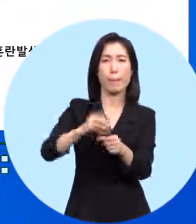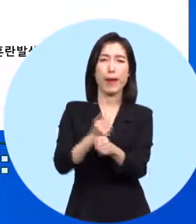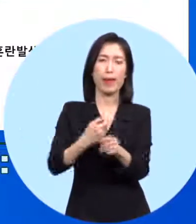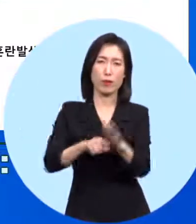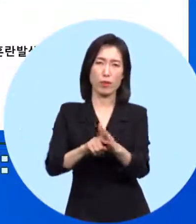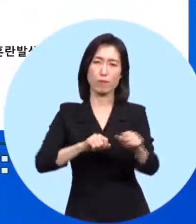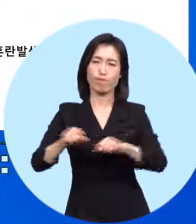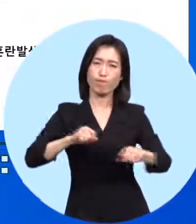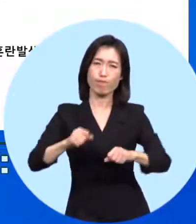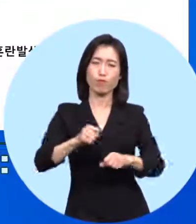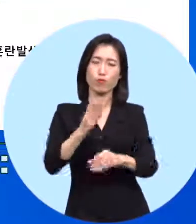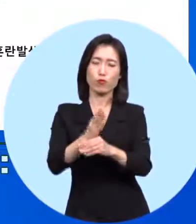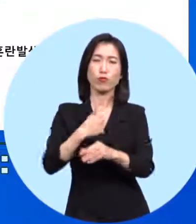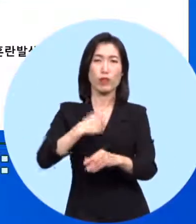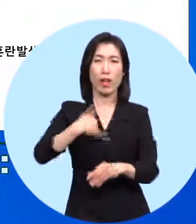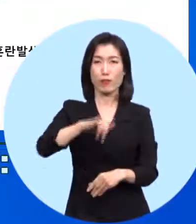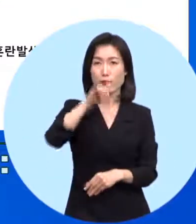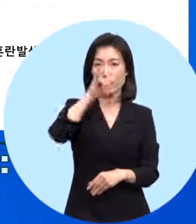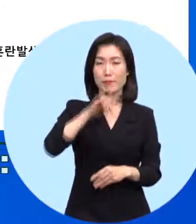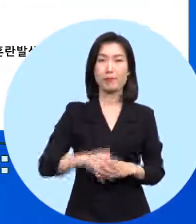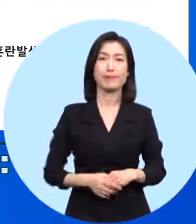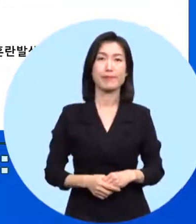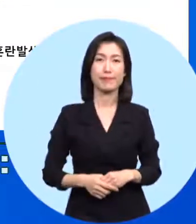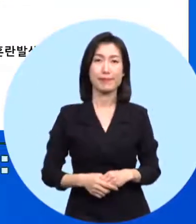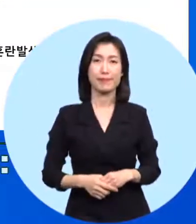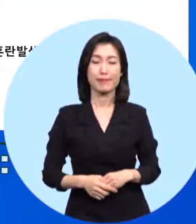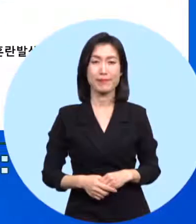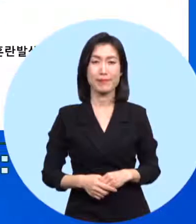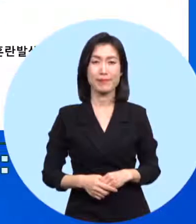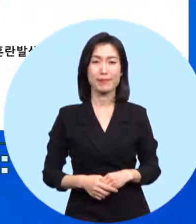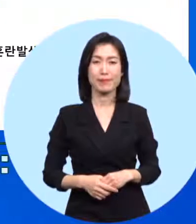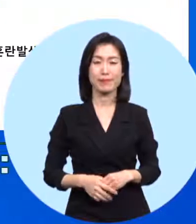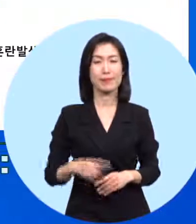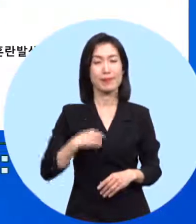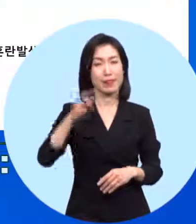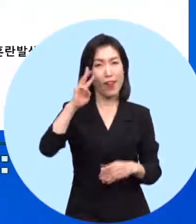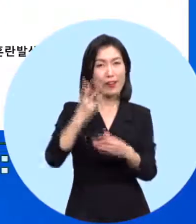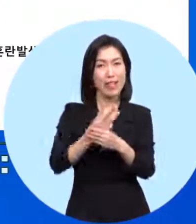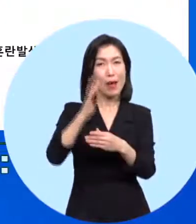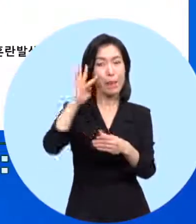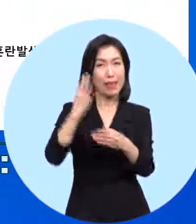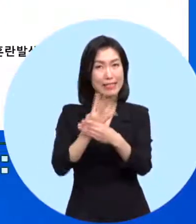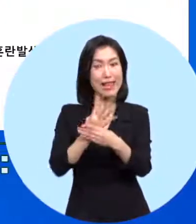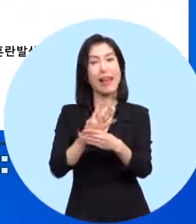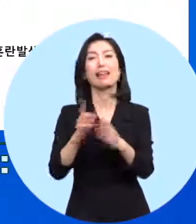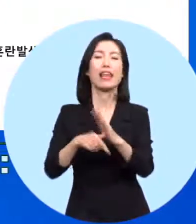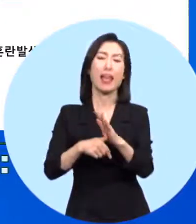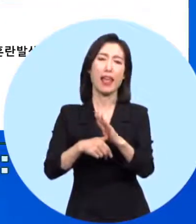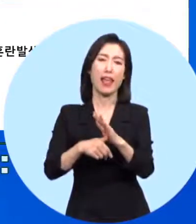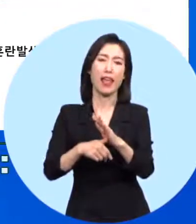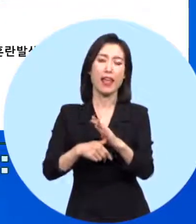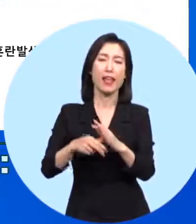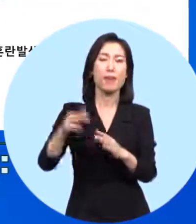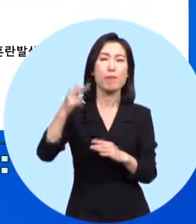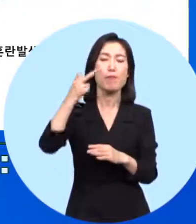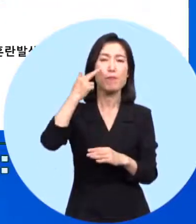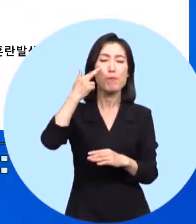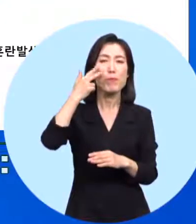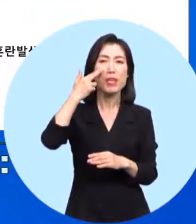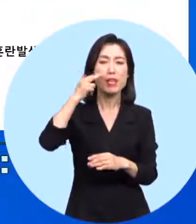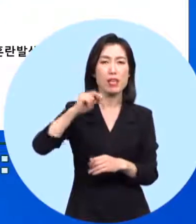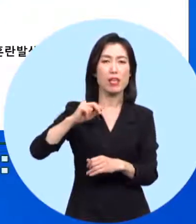것으로 알고 있습니다. 제가 석사, 박사를 미군 정기로 했는데, 그 미군